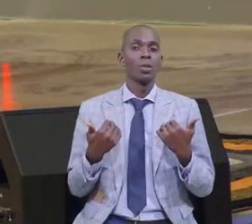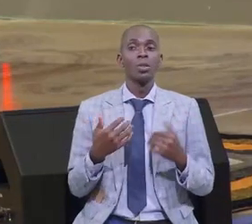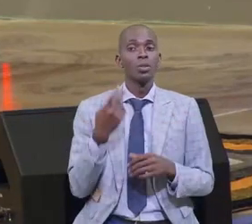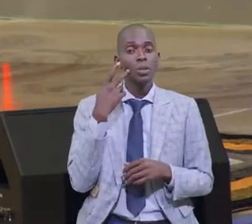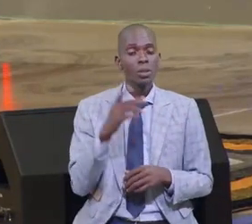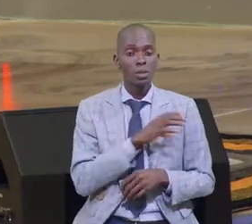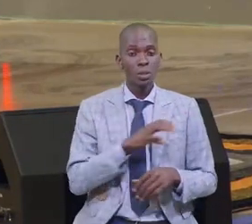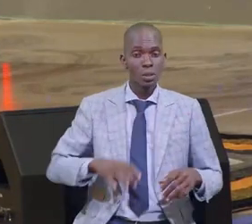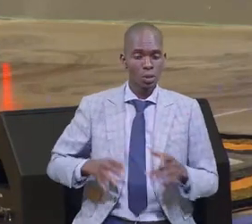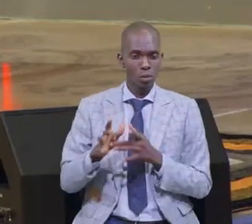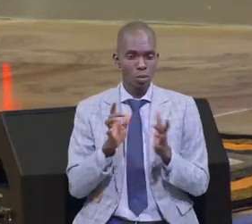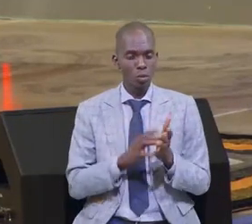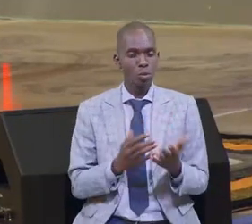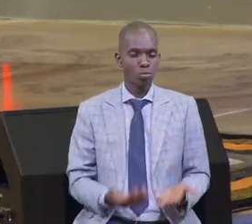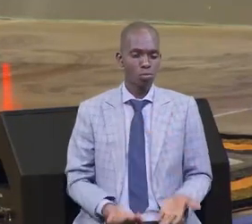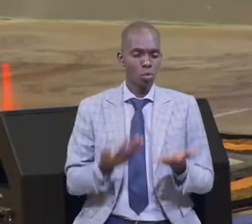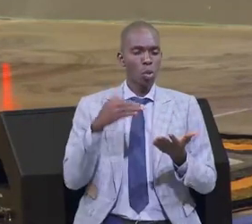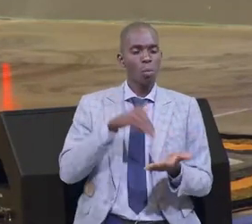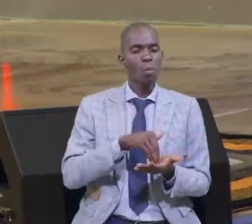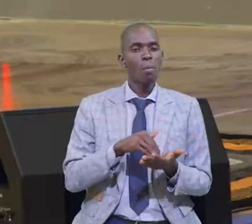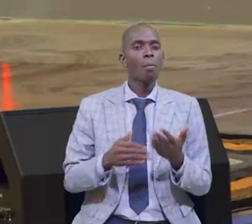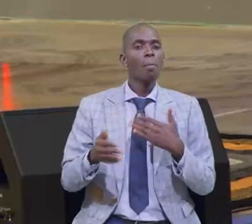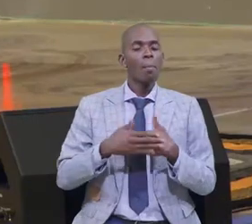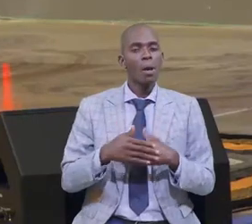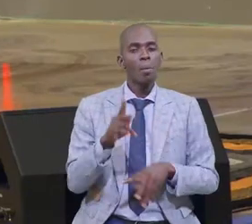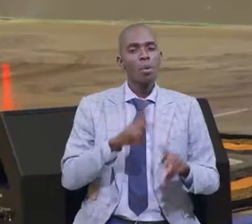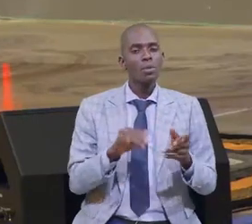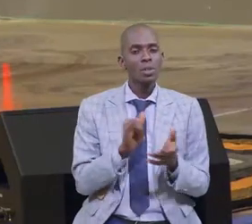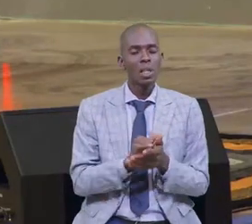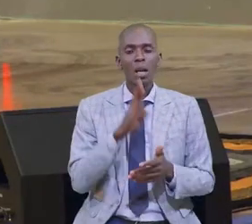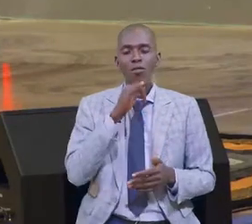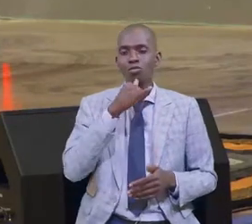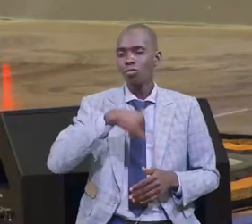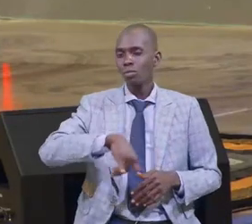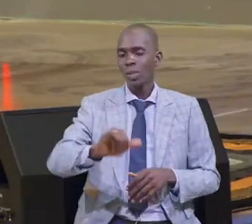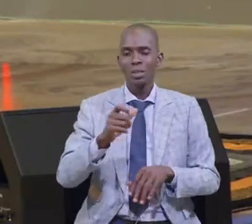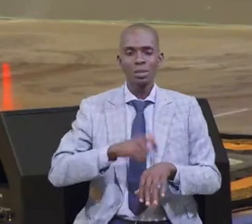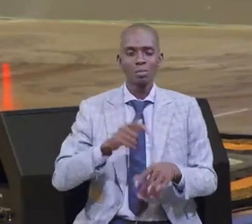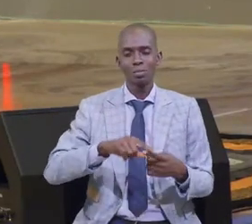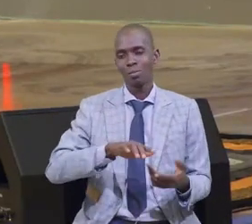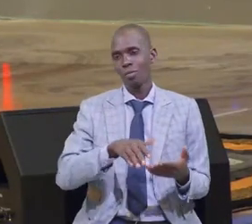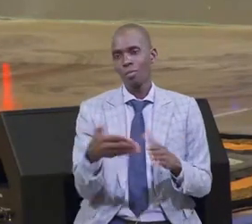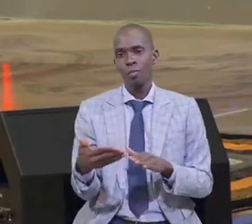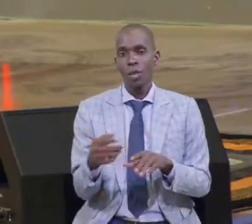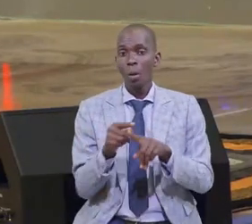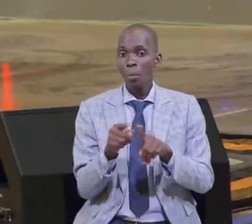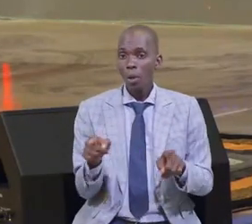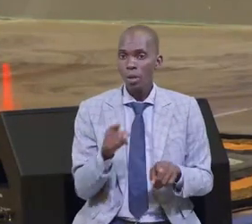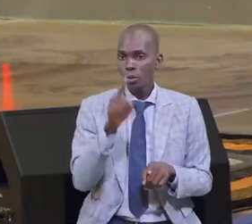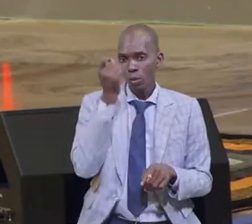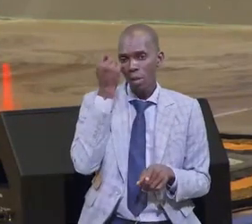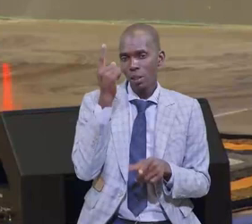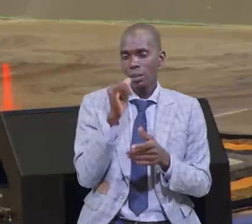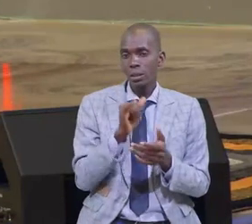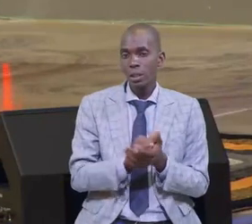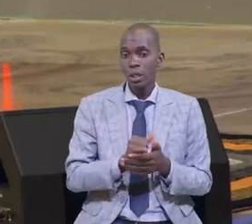la mort prématurée. Mais vous devez comprendre que la prévention est